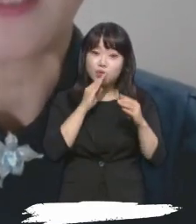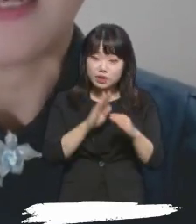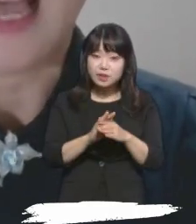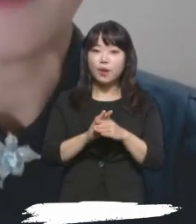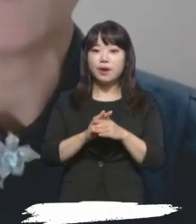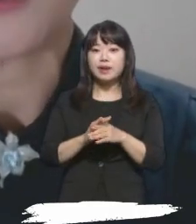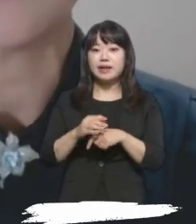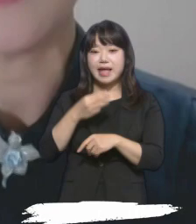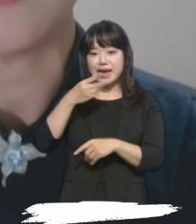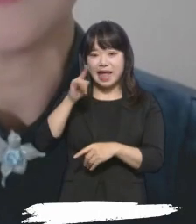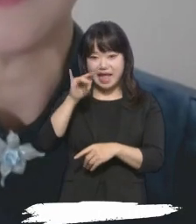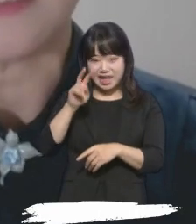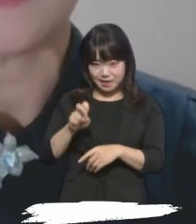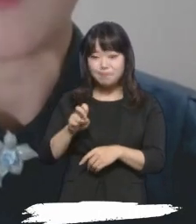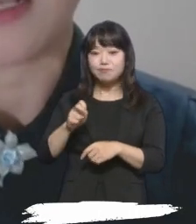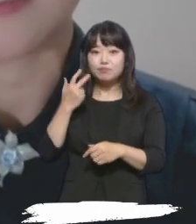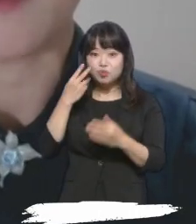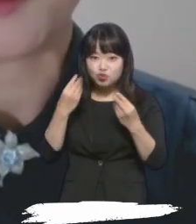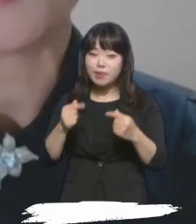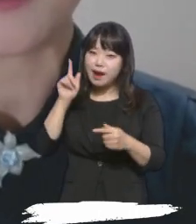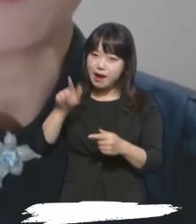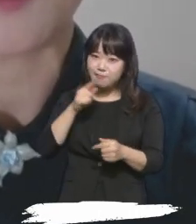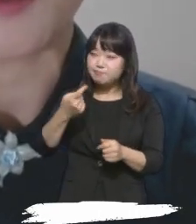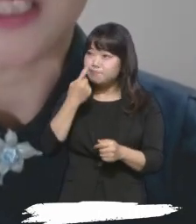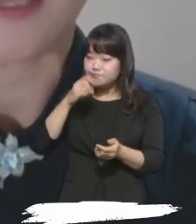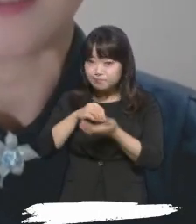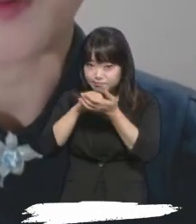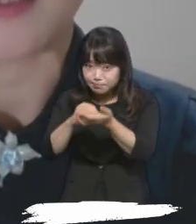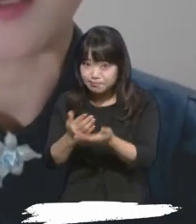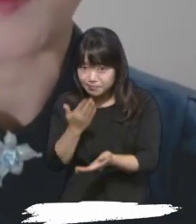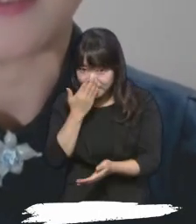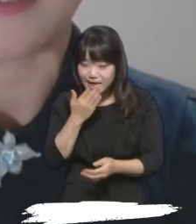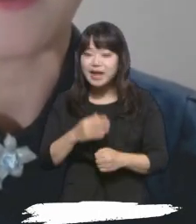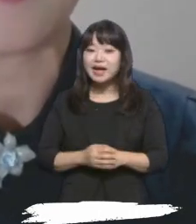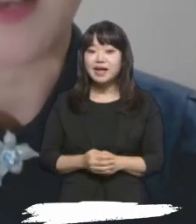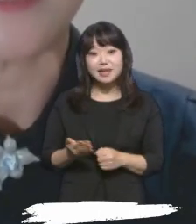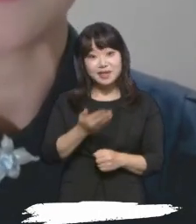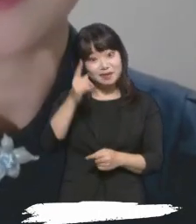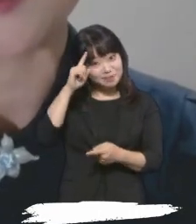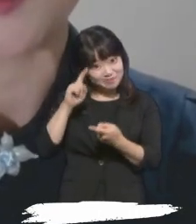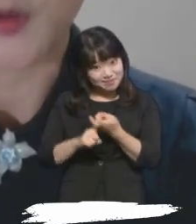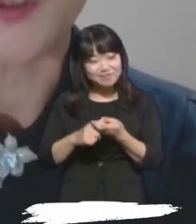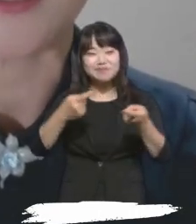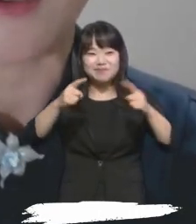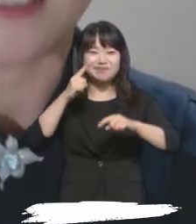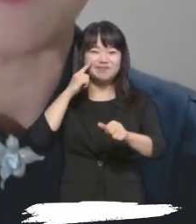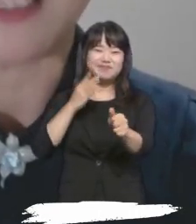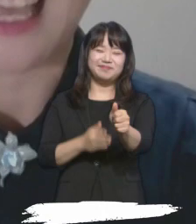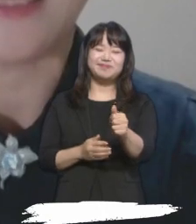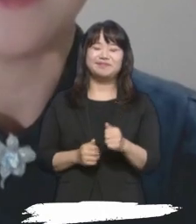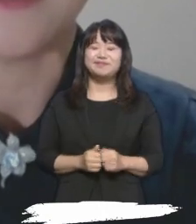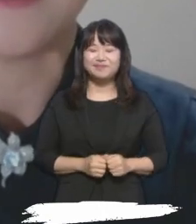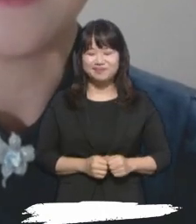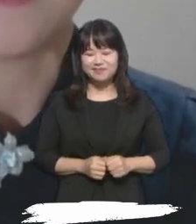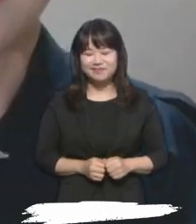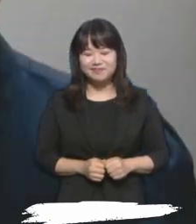프로그램, 라임 위크엔드 1일 강좌 프로그램들도 진행되고 있다고 하니까 관심 가져서 좋으실 것